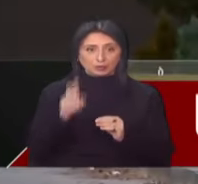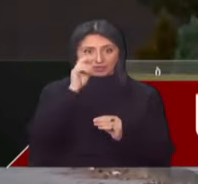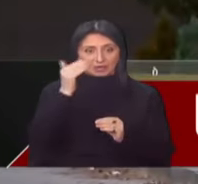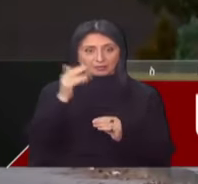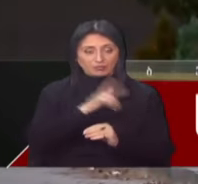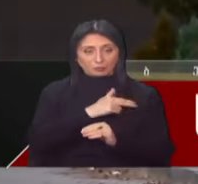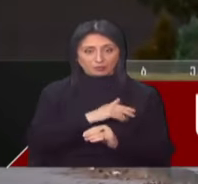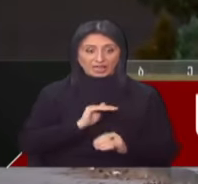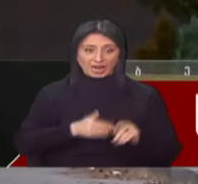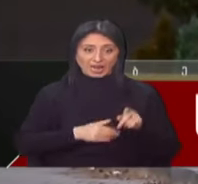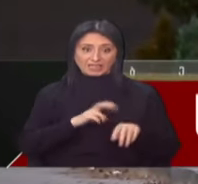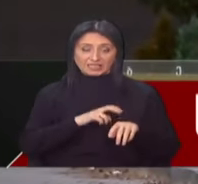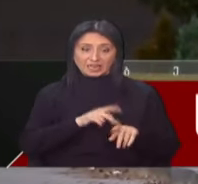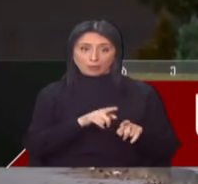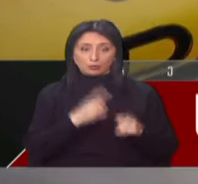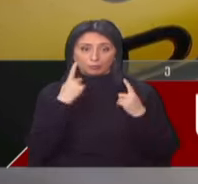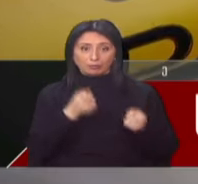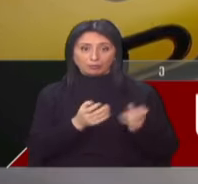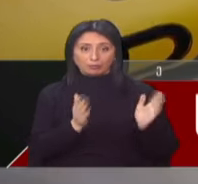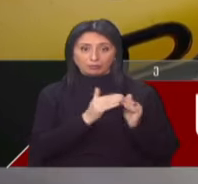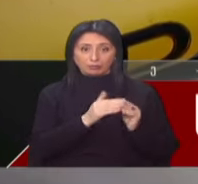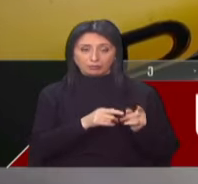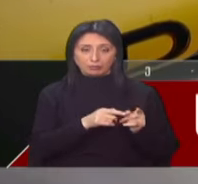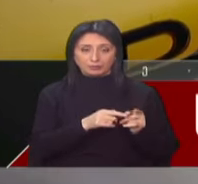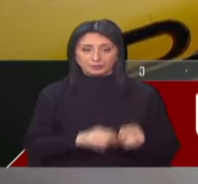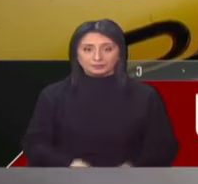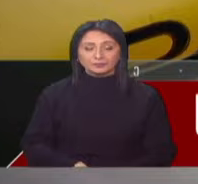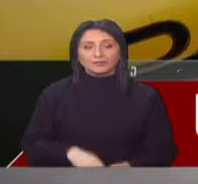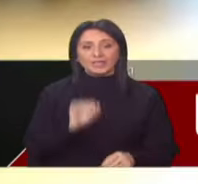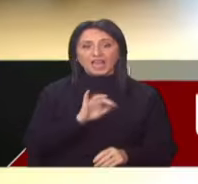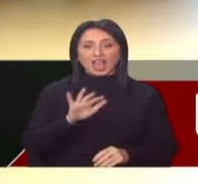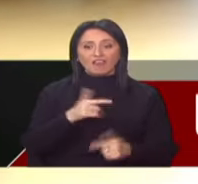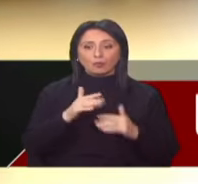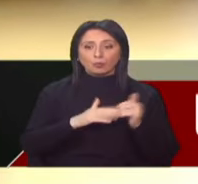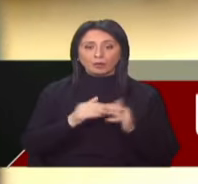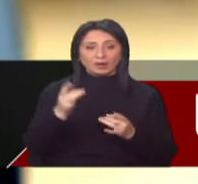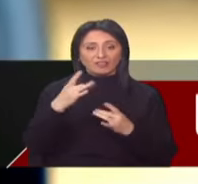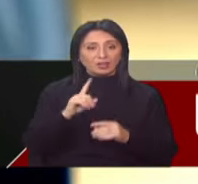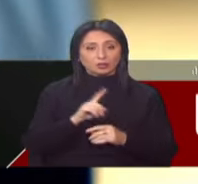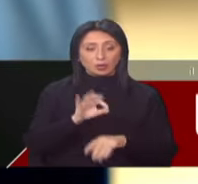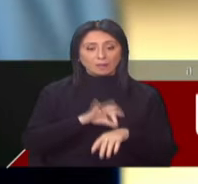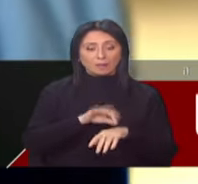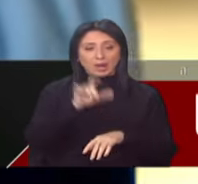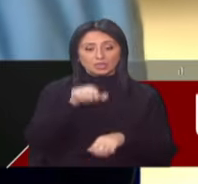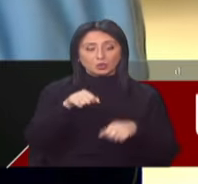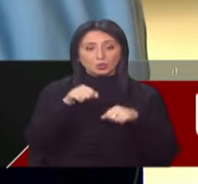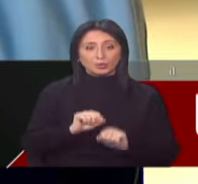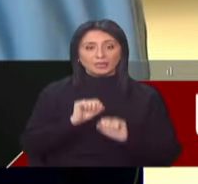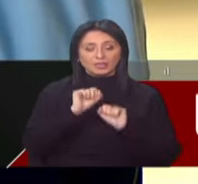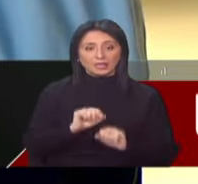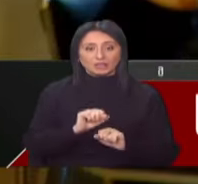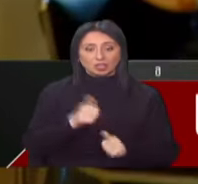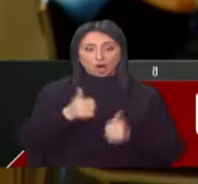დგას, რაც კერძო სამედიცინო დაწესებულებების როლს კიდევ უფრო აძლიერებს. ევროპული პრაქტიკა კი გვეუბნება, რომ პაციენტის უფლებების დაცვისა